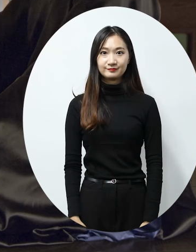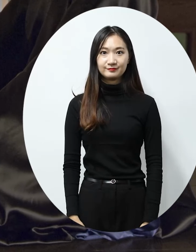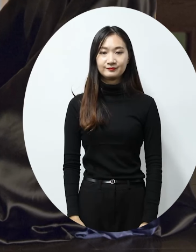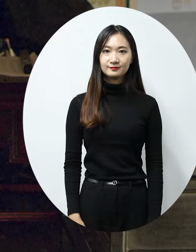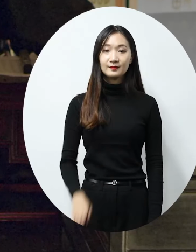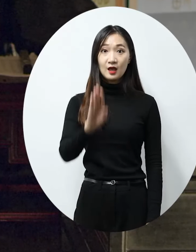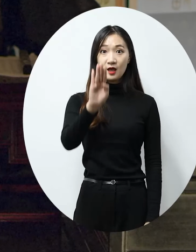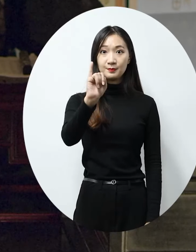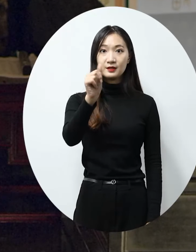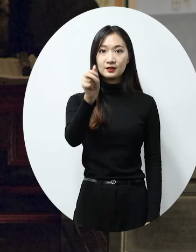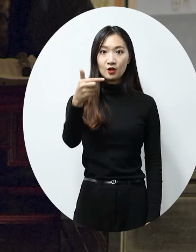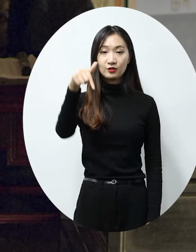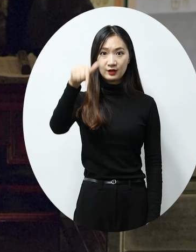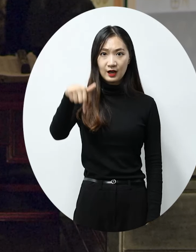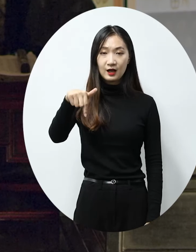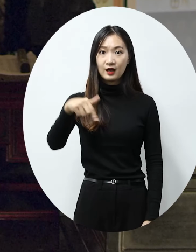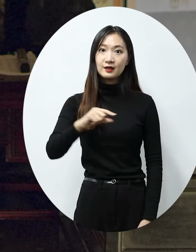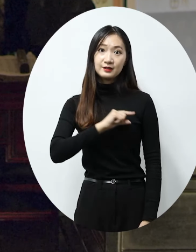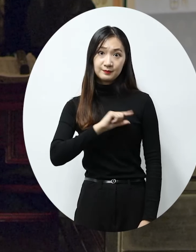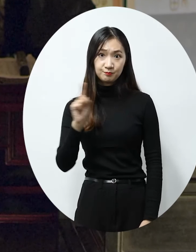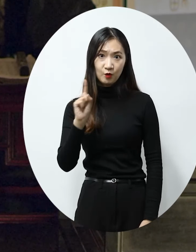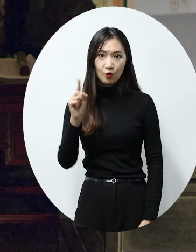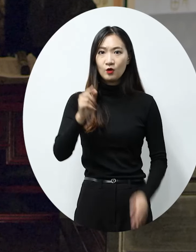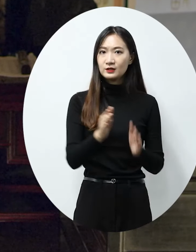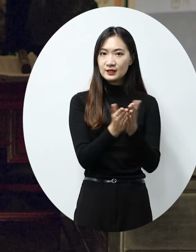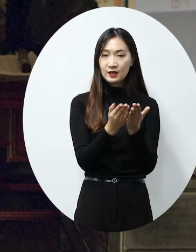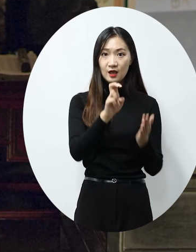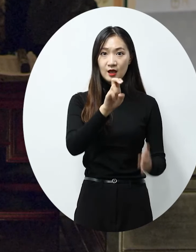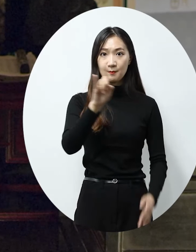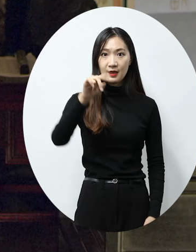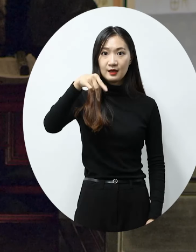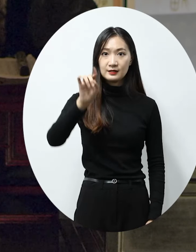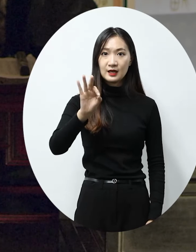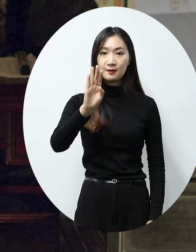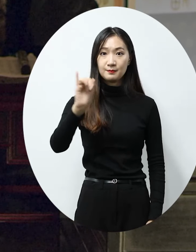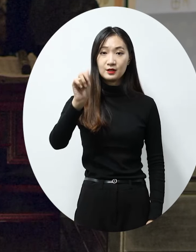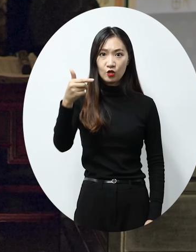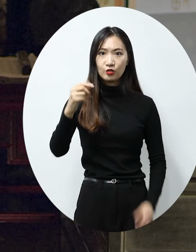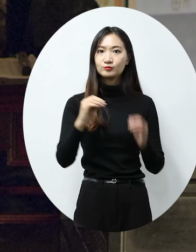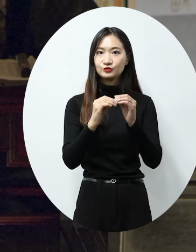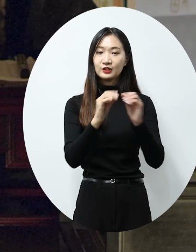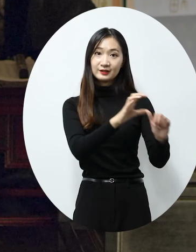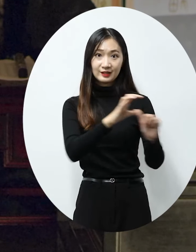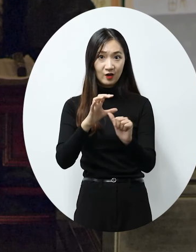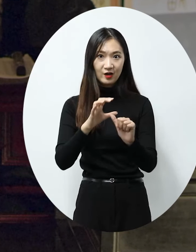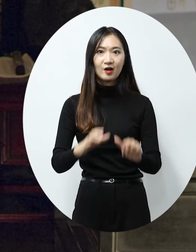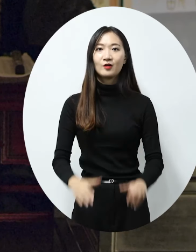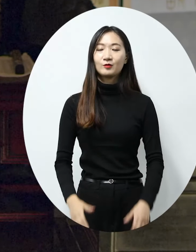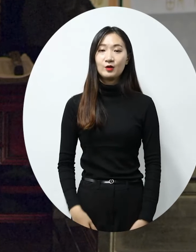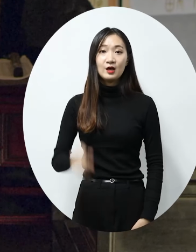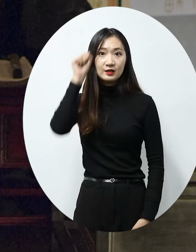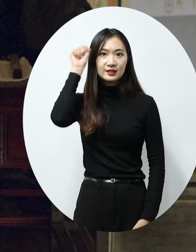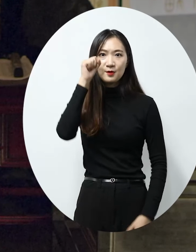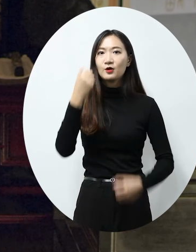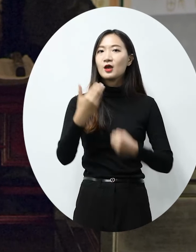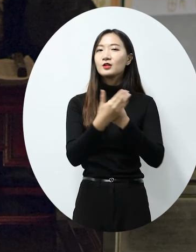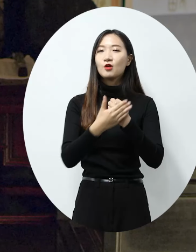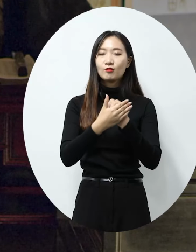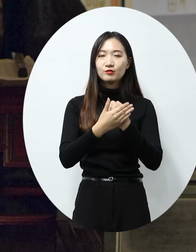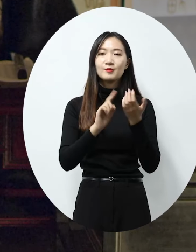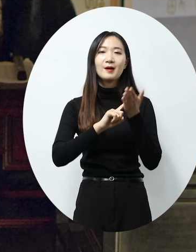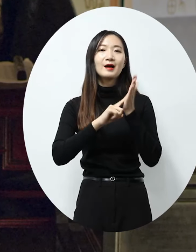비영각이라는 이름은 서경의 매상비영이라는 구절에서 따왔으며 이는 새벽의 덕을